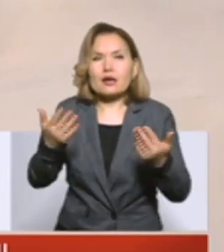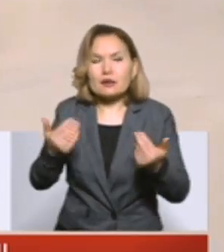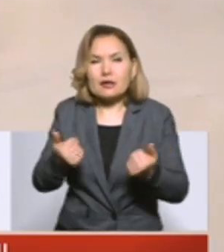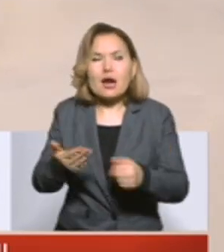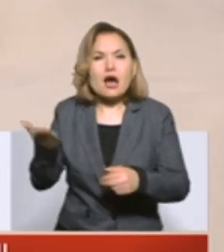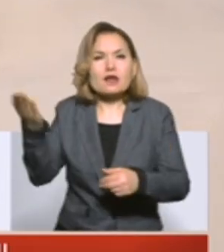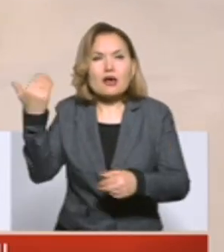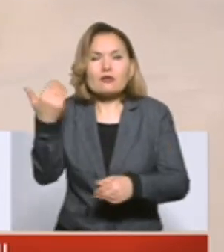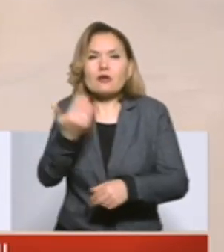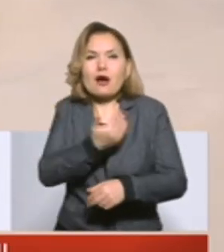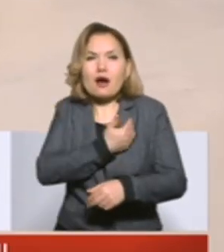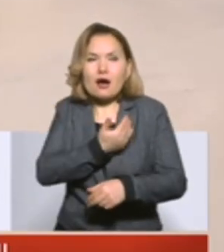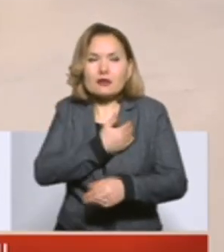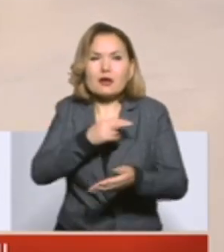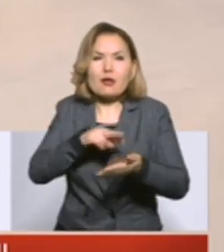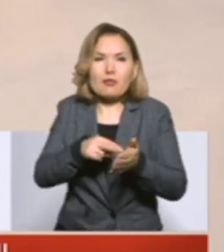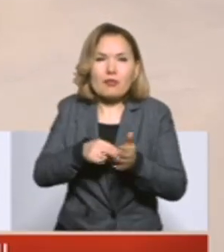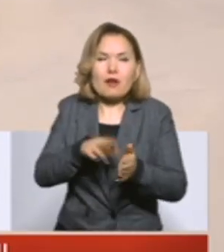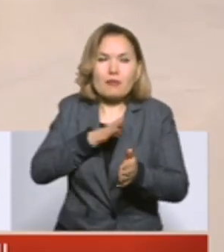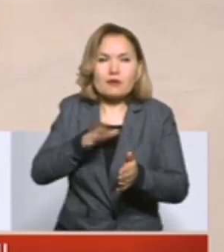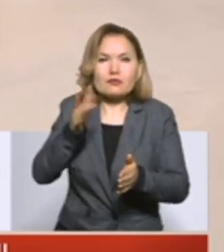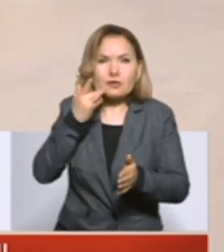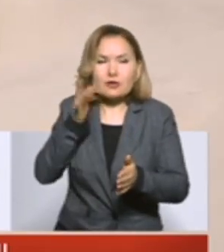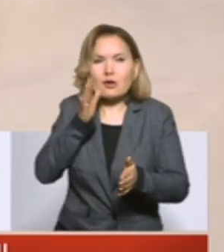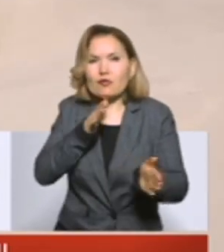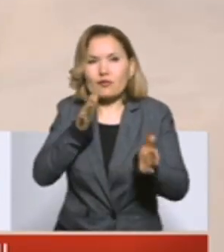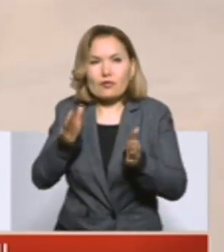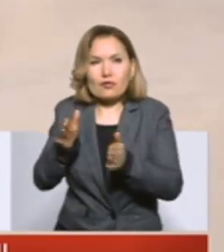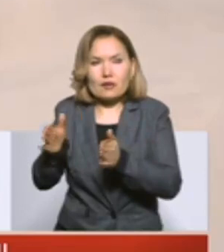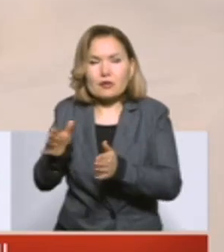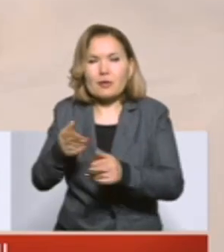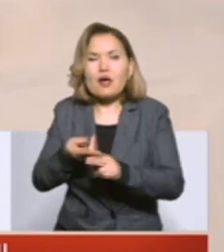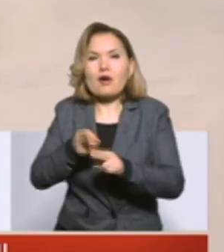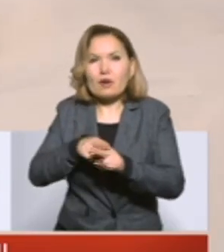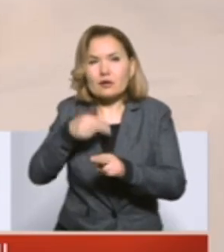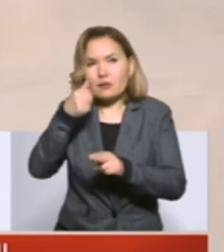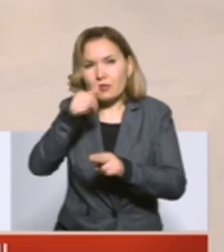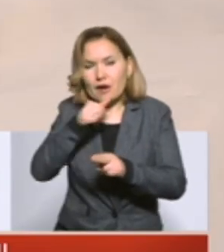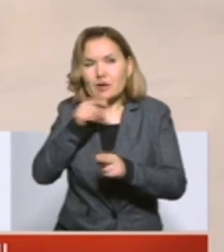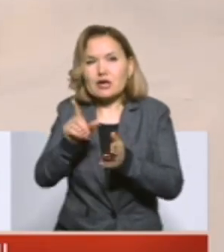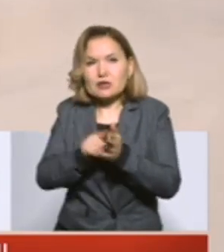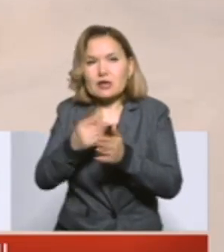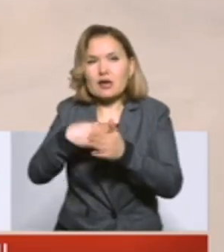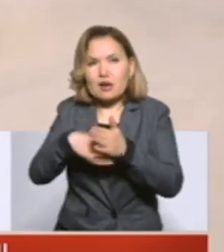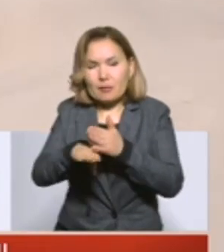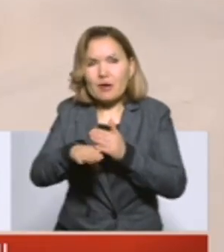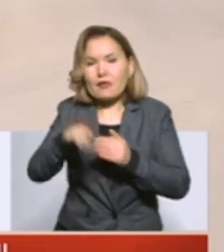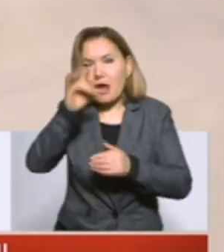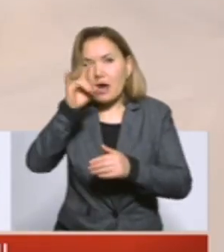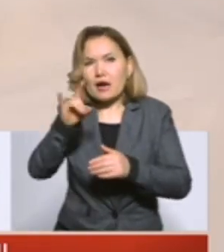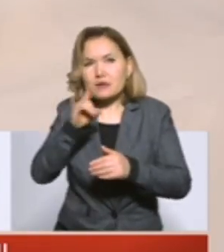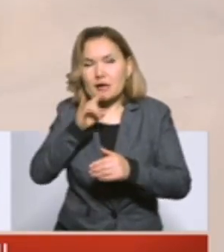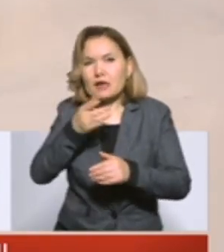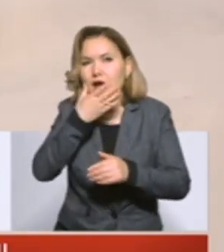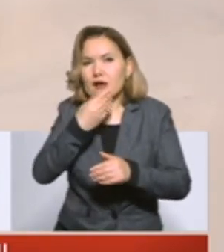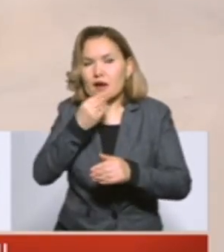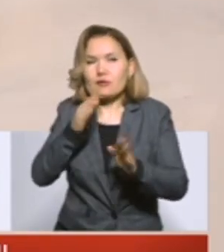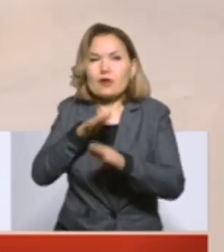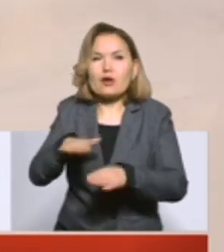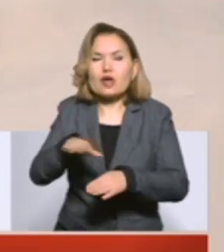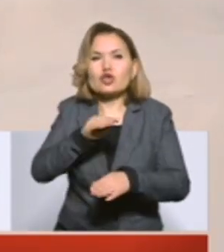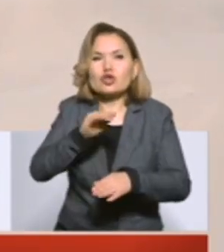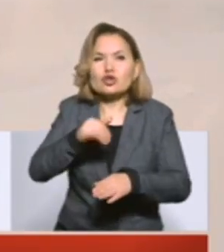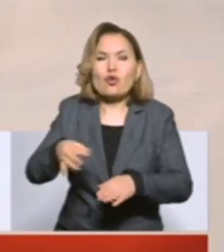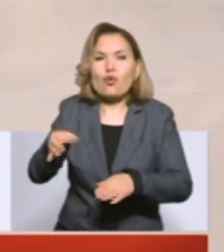жетті. Жұмыс үй шаруасы деп жүре беріппіз. Енді міне зейнетке шығып ел аралап жүрміз. Жетісудың табиғаты